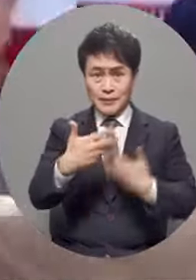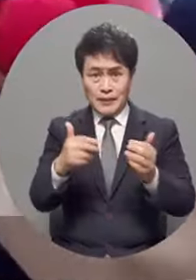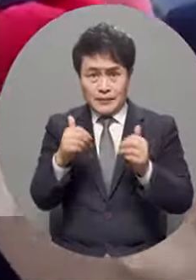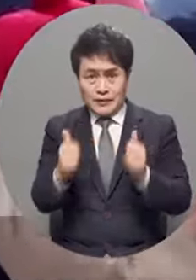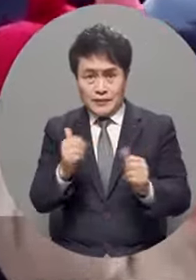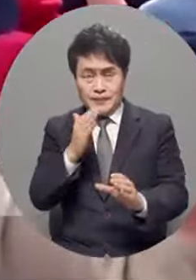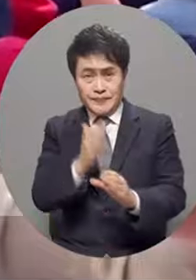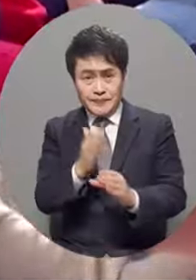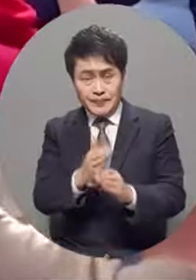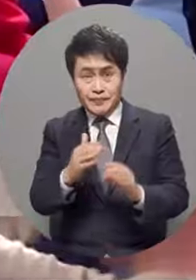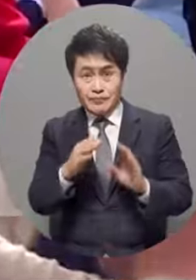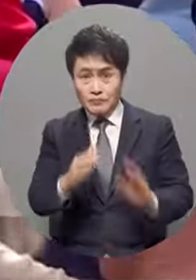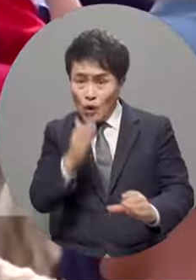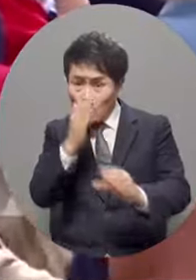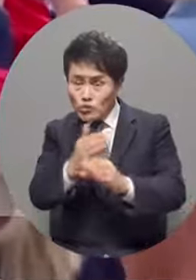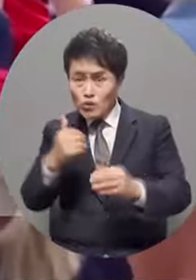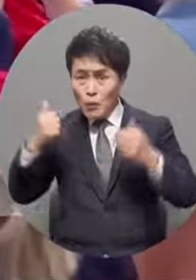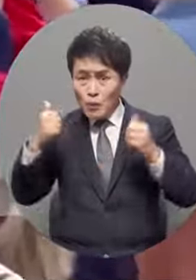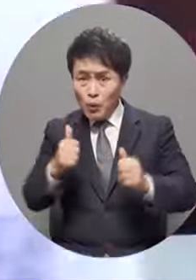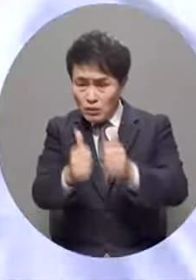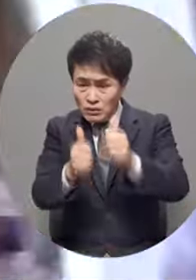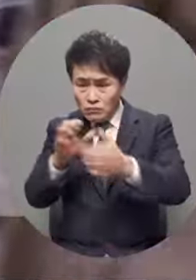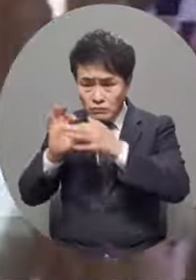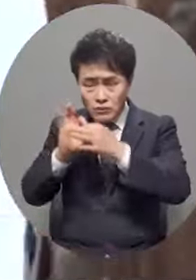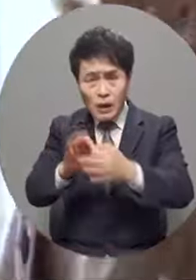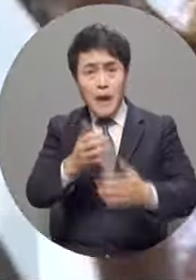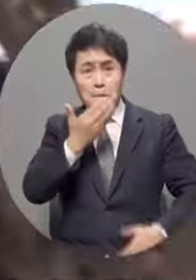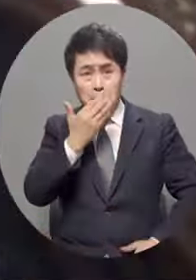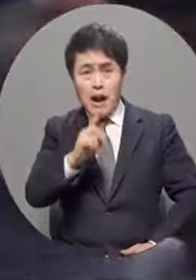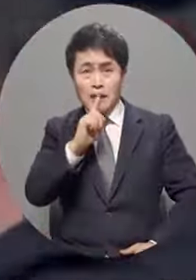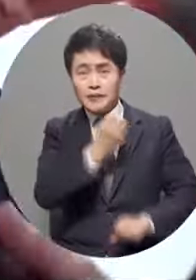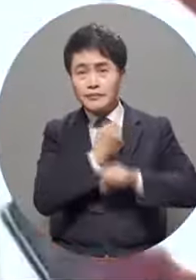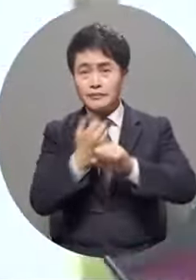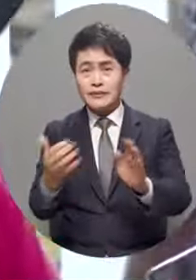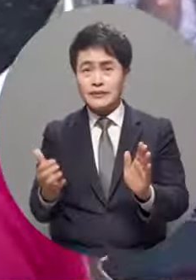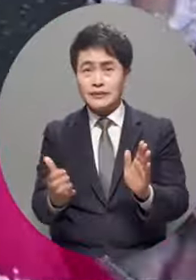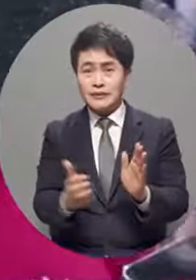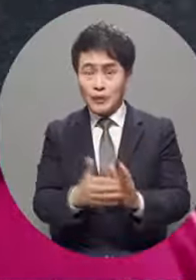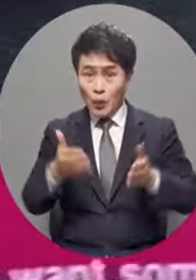있는 만큼 중도 포기 없이 경선을 계속하겠다고 강조했지만